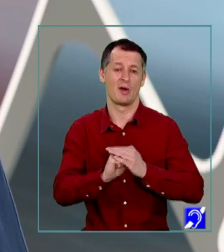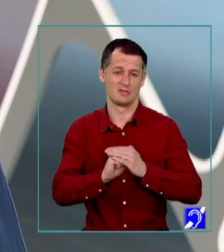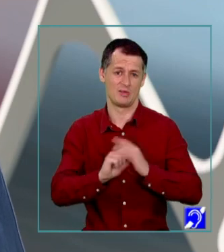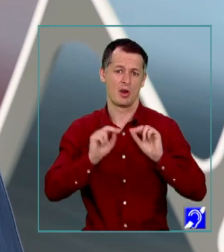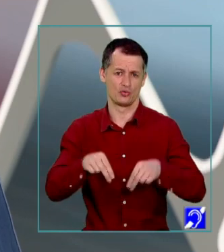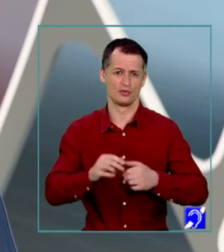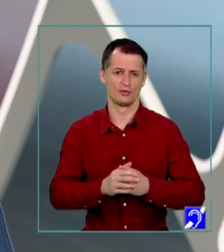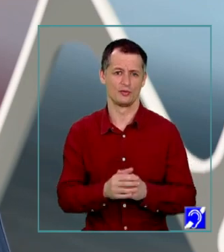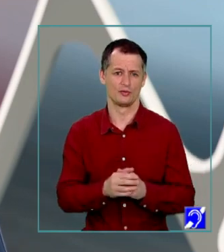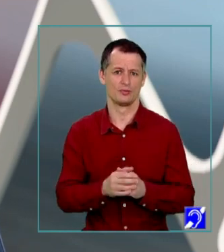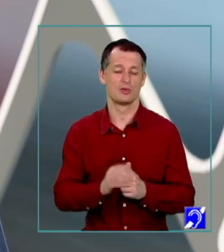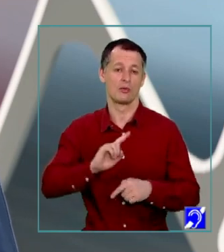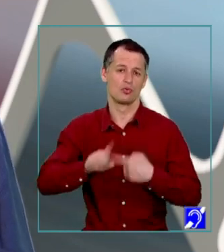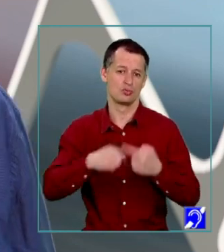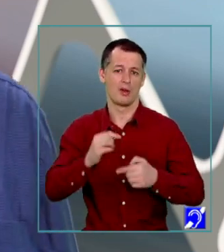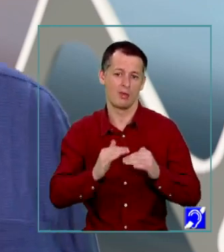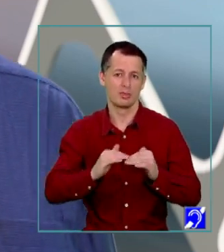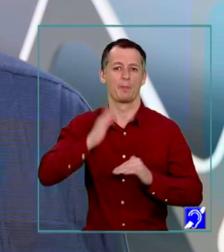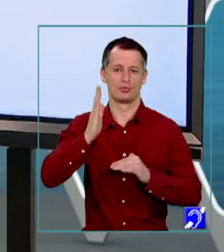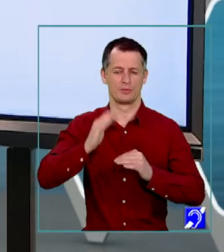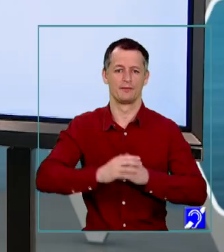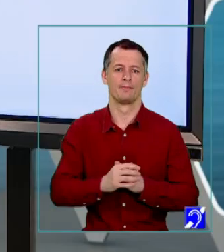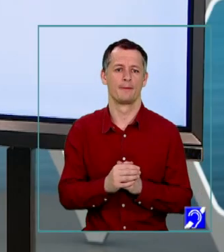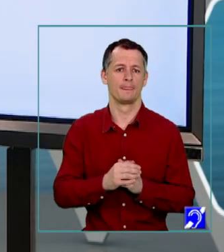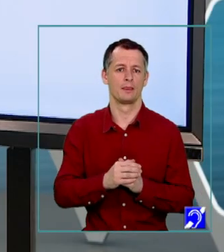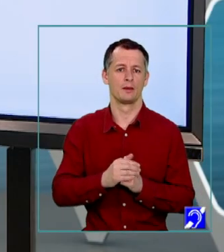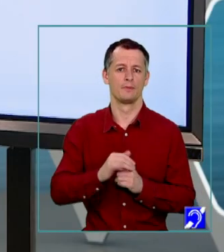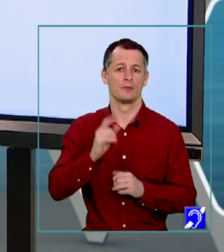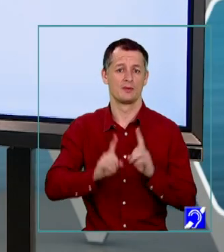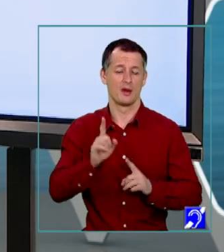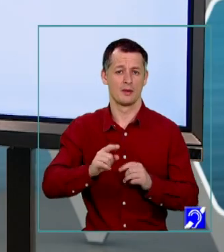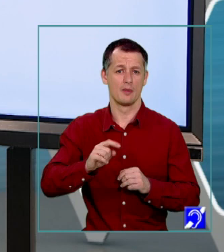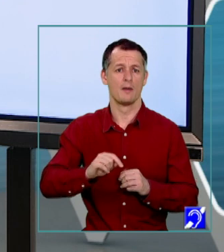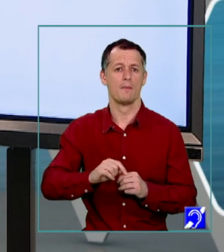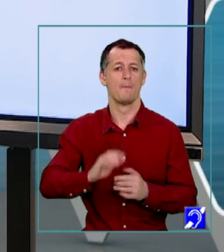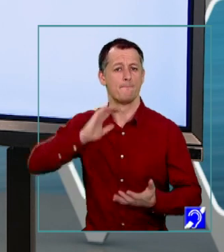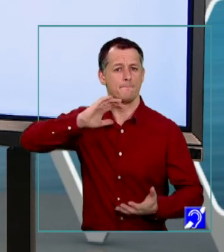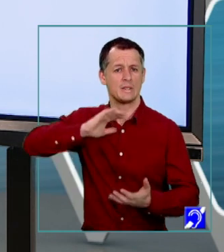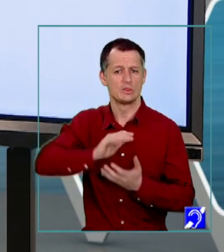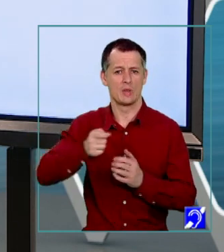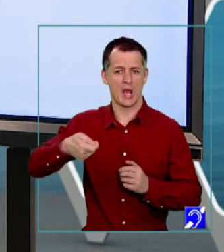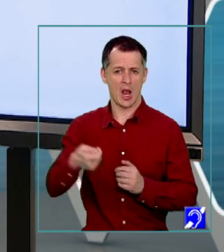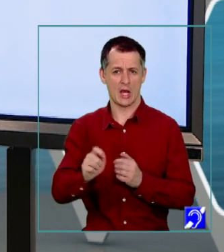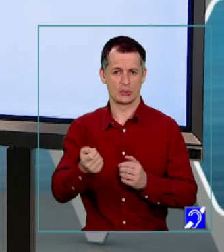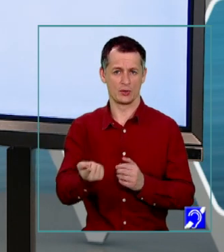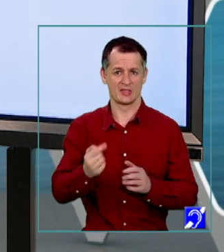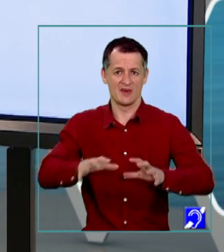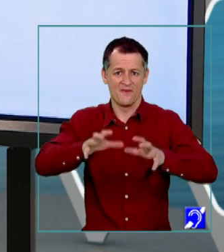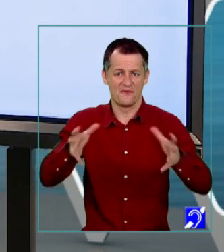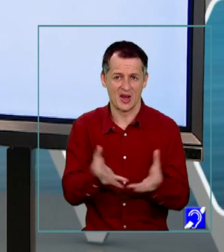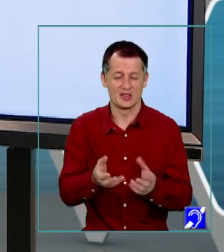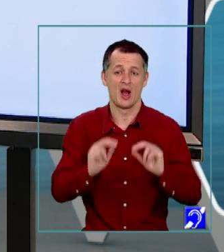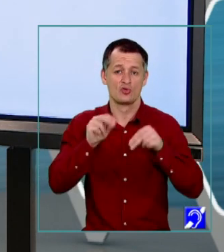Exact ceea ce ne spune problema. O supapă care se deschide dacă presiunea gazului din vas devine